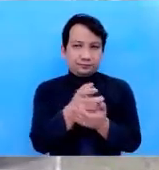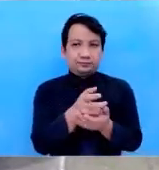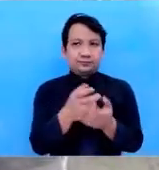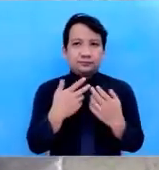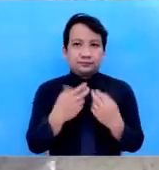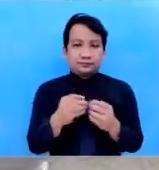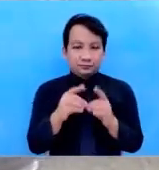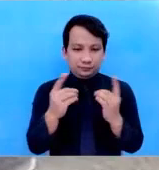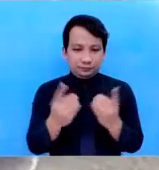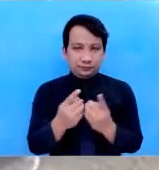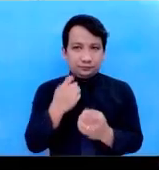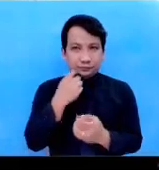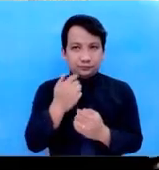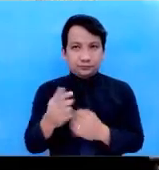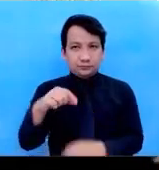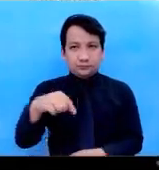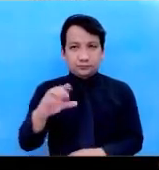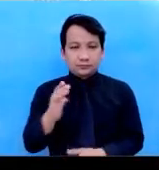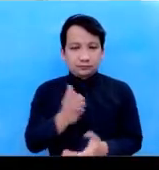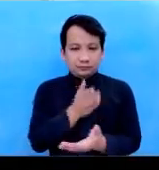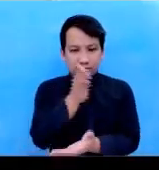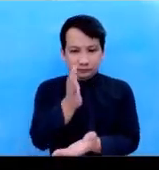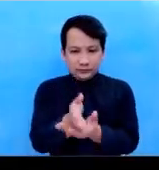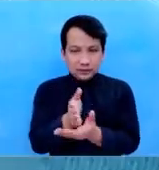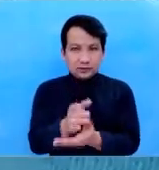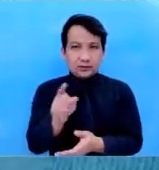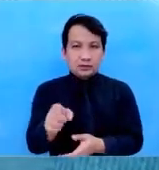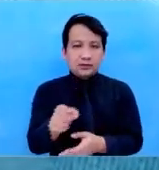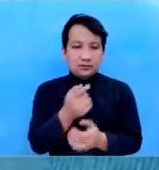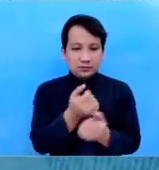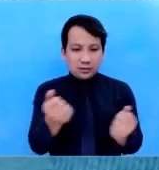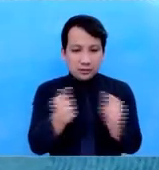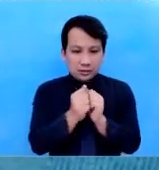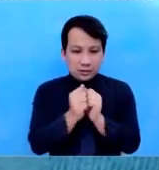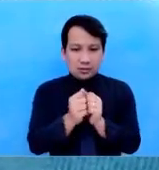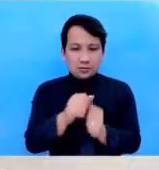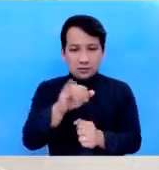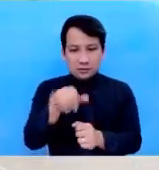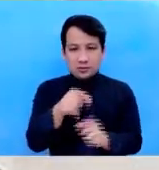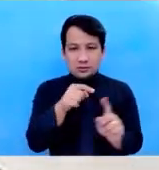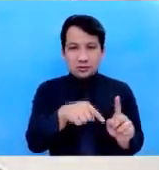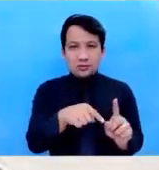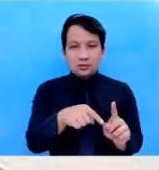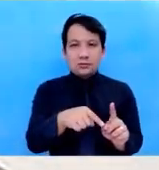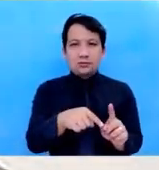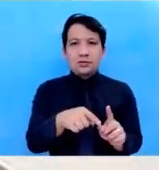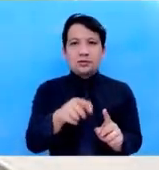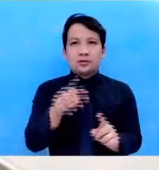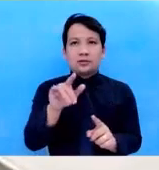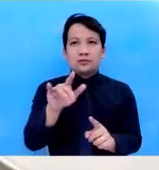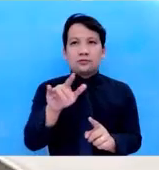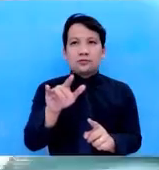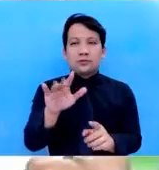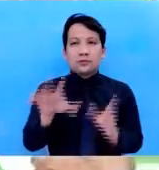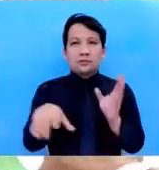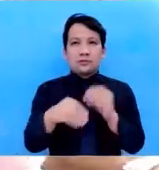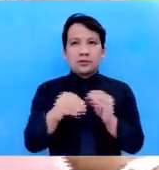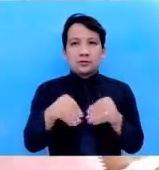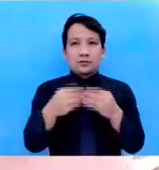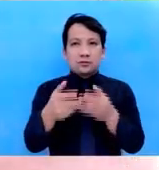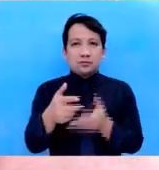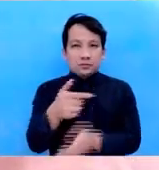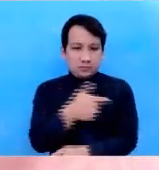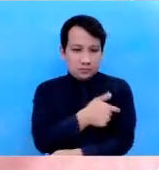Quezon City kanina, agad siyang nagpunta. Isa lang si Jem. Sa 52 street dwellers sa Quezon City na nabigyan ng proteksyon laban